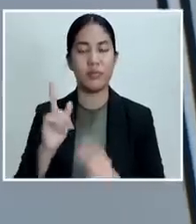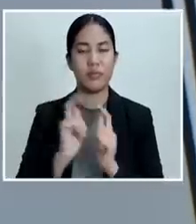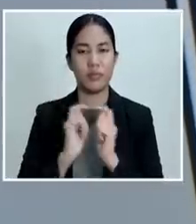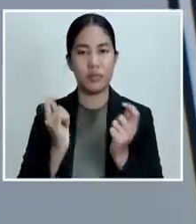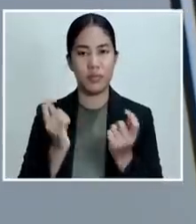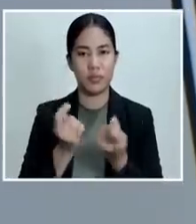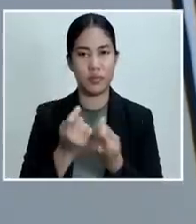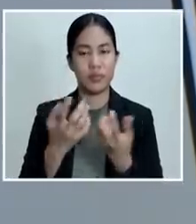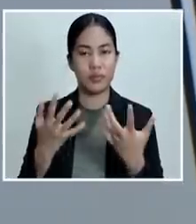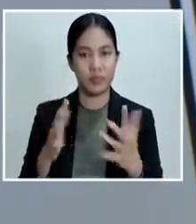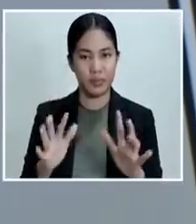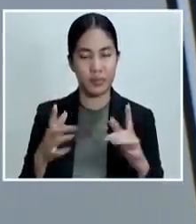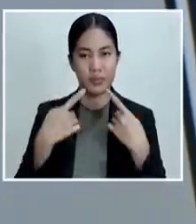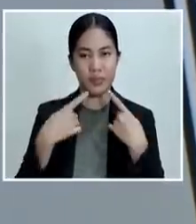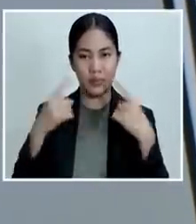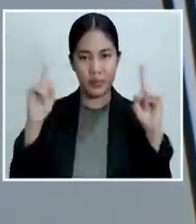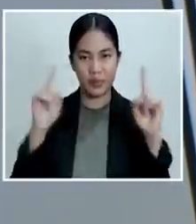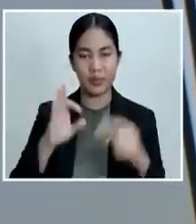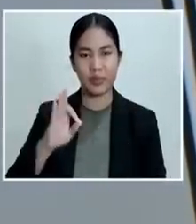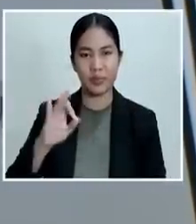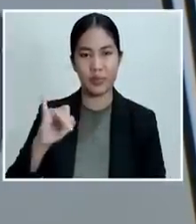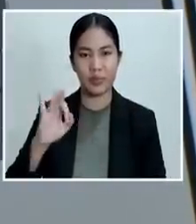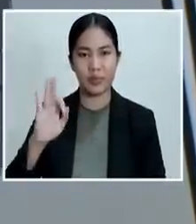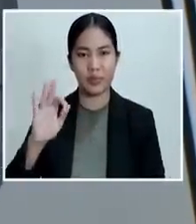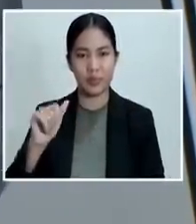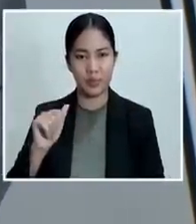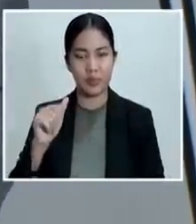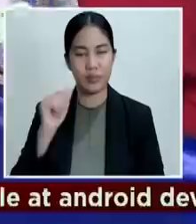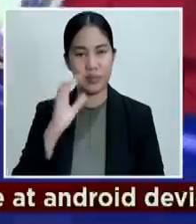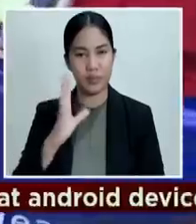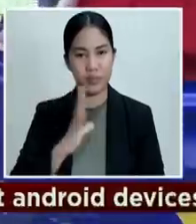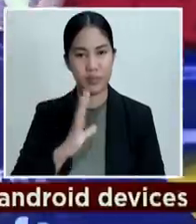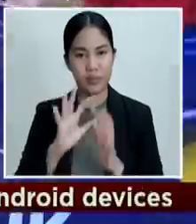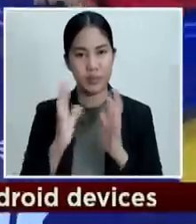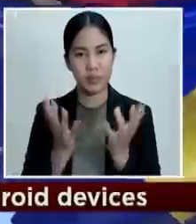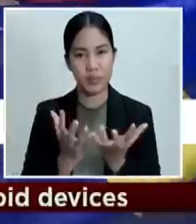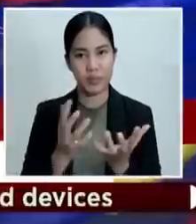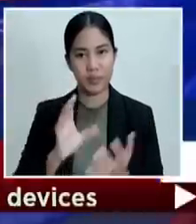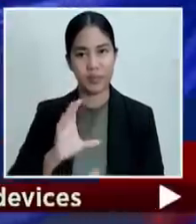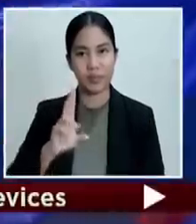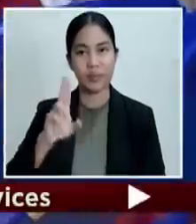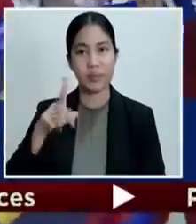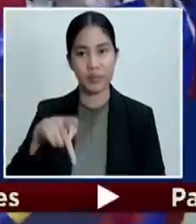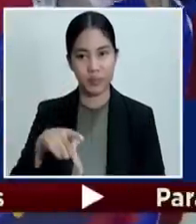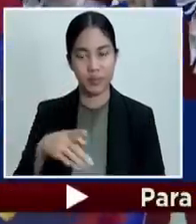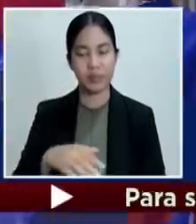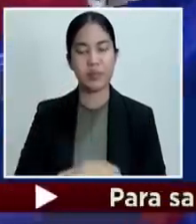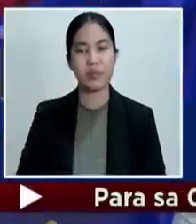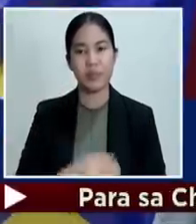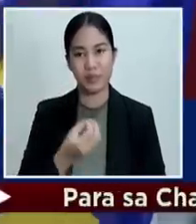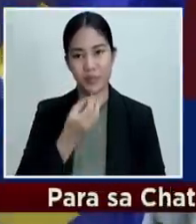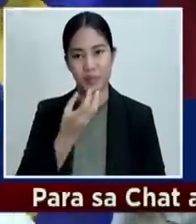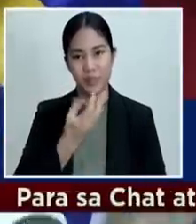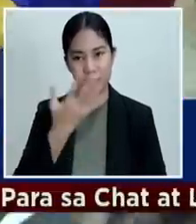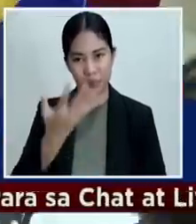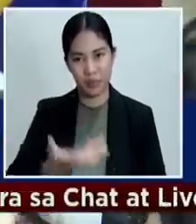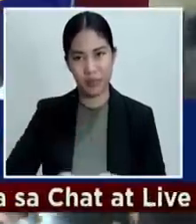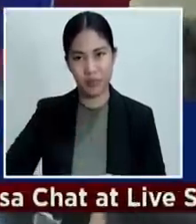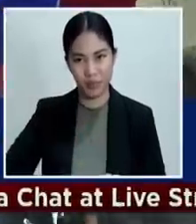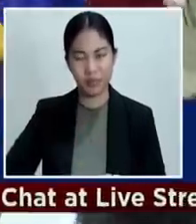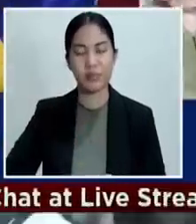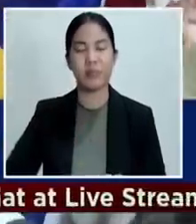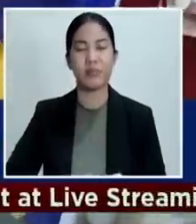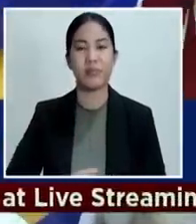sa FIFA Women's World Cup. Mainit silang sinalubong ng mga fans sa nai at binigyan ng mga bulaklak. Hindi